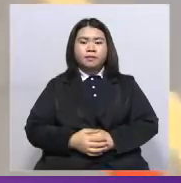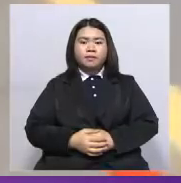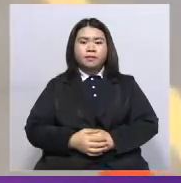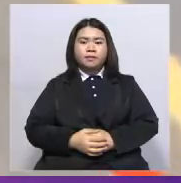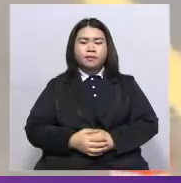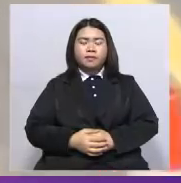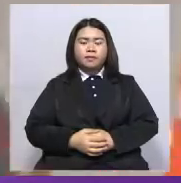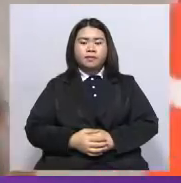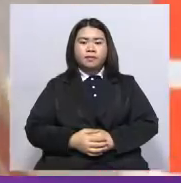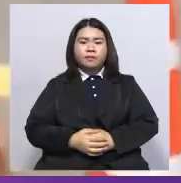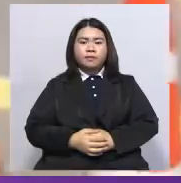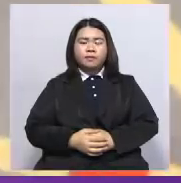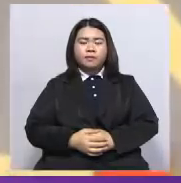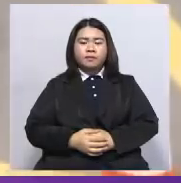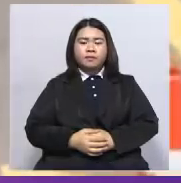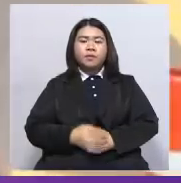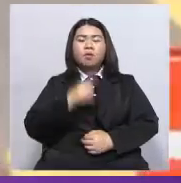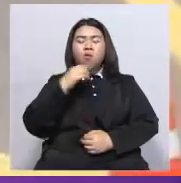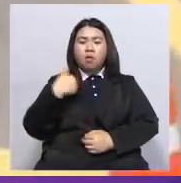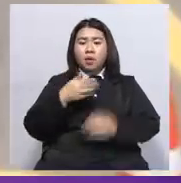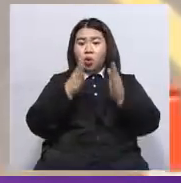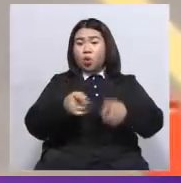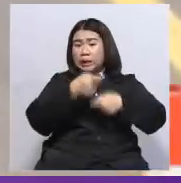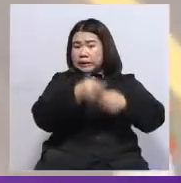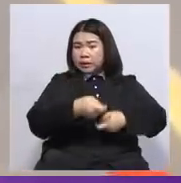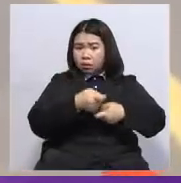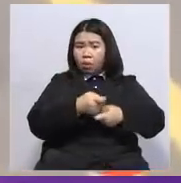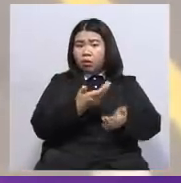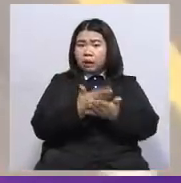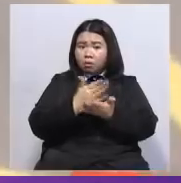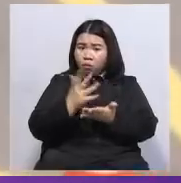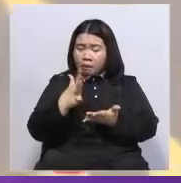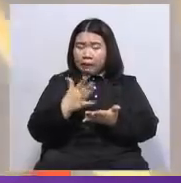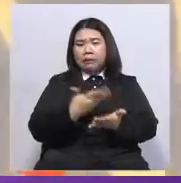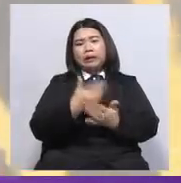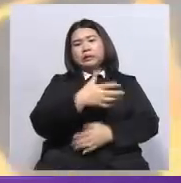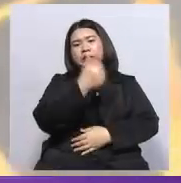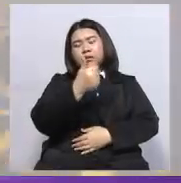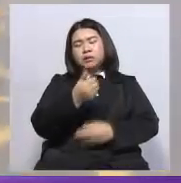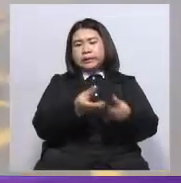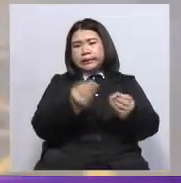ปลูกที่ดินซึ่งทางที่ควรจะยุติการ